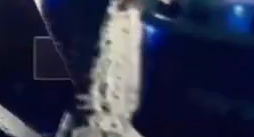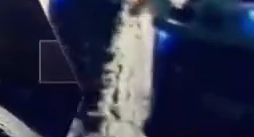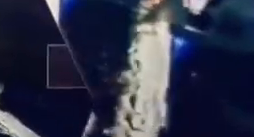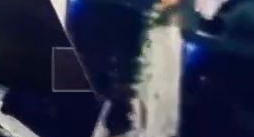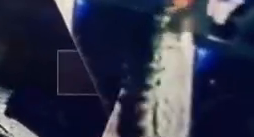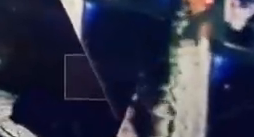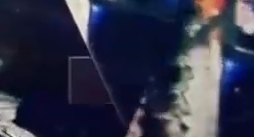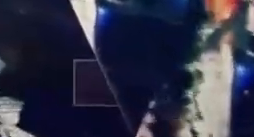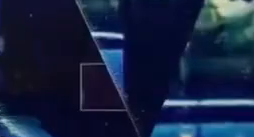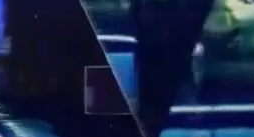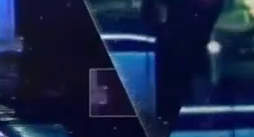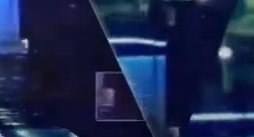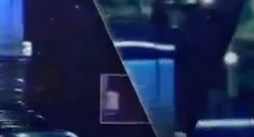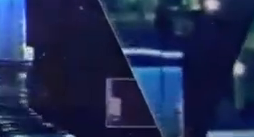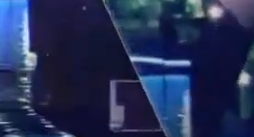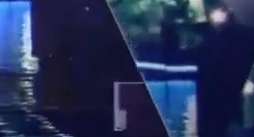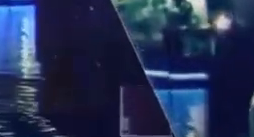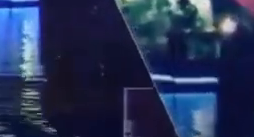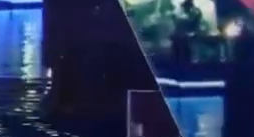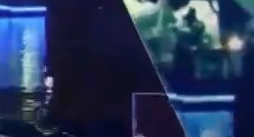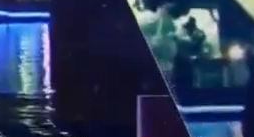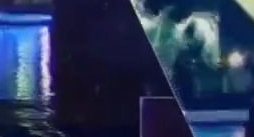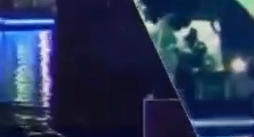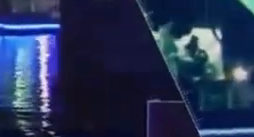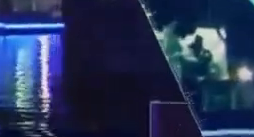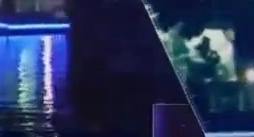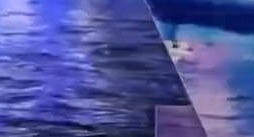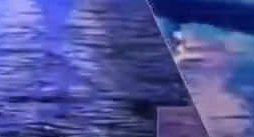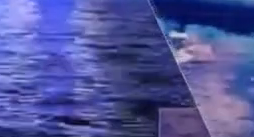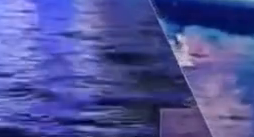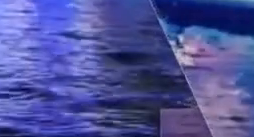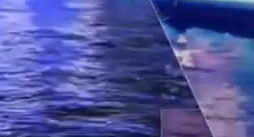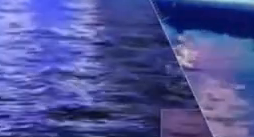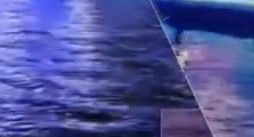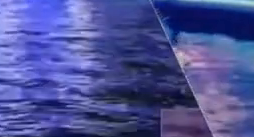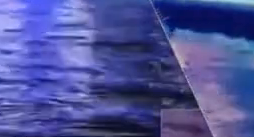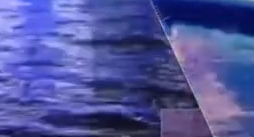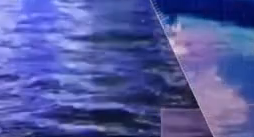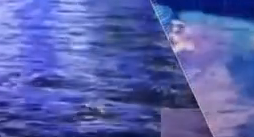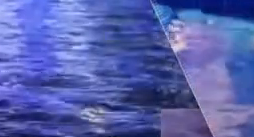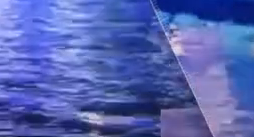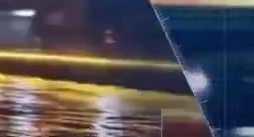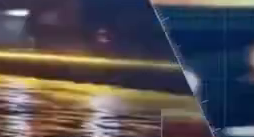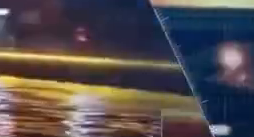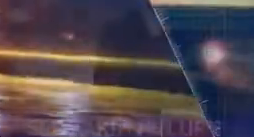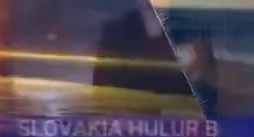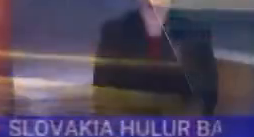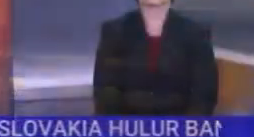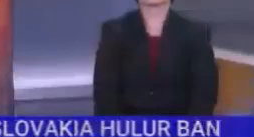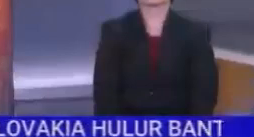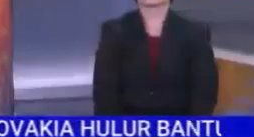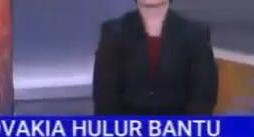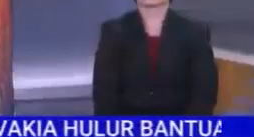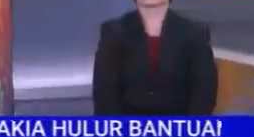nyentuh MP3 MP3 MP3 mp3